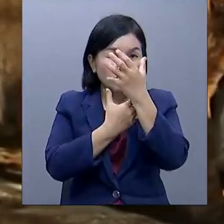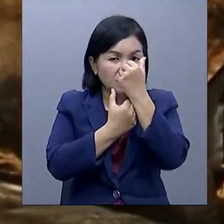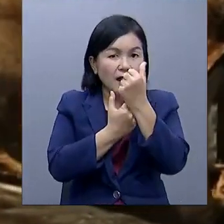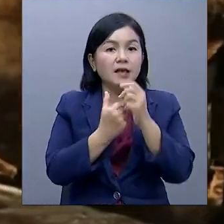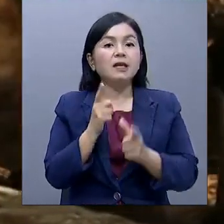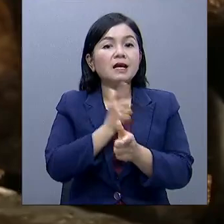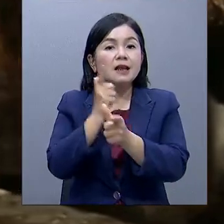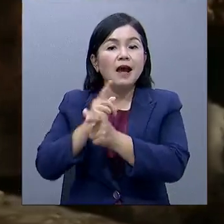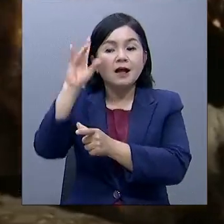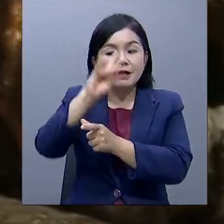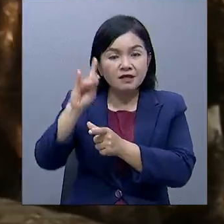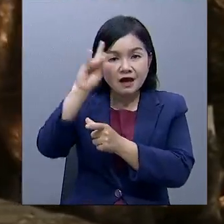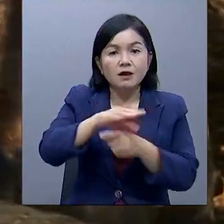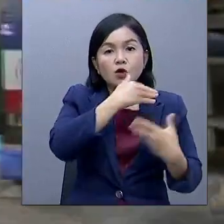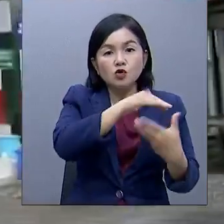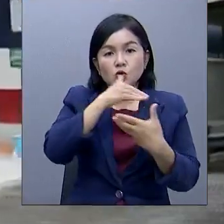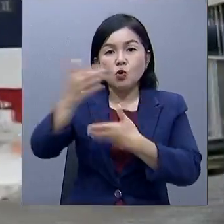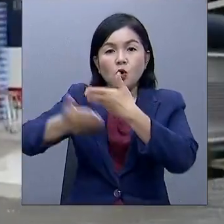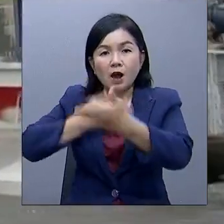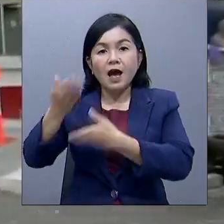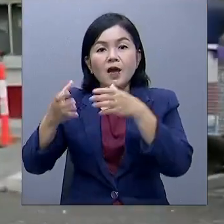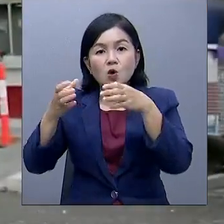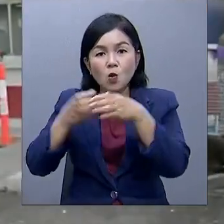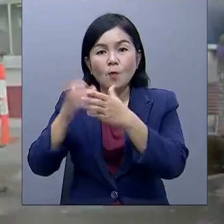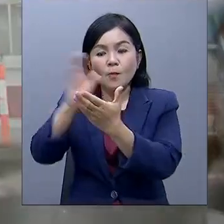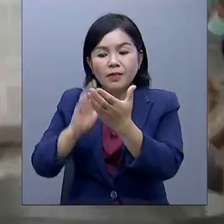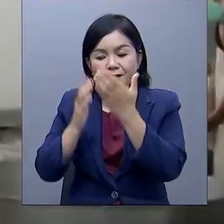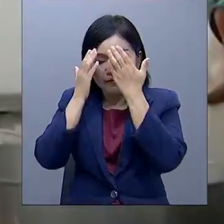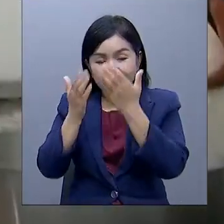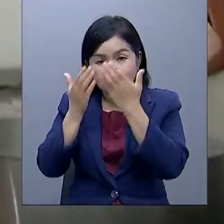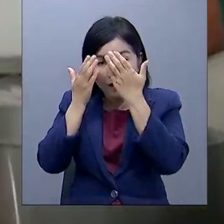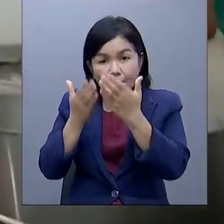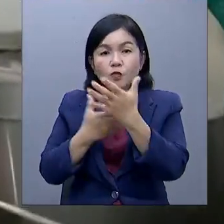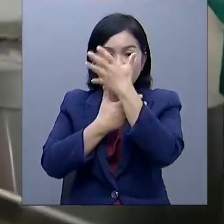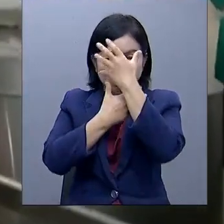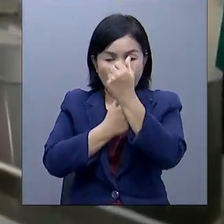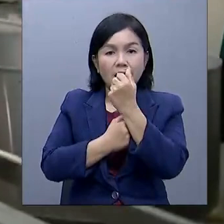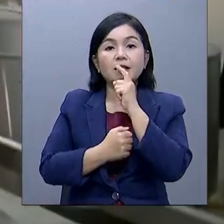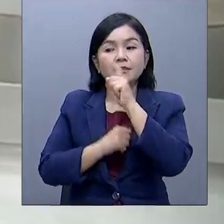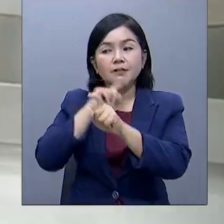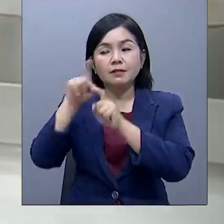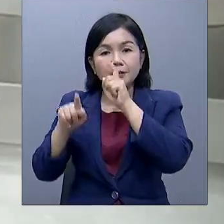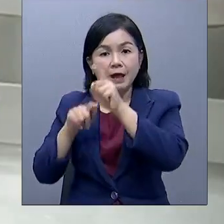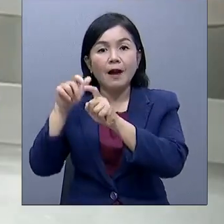แนวทางการส่งออกสินค้าไปยังประเทศอิสลามสามารถสอบถามข้อมูลได้โดยตรงนะคะเพราะว่าจะมีเจ้